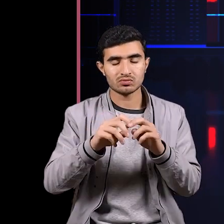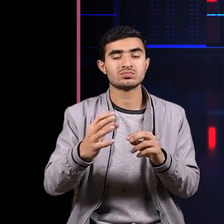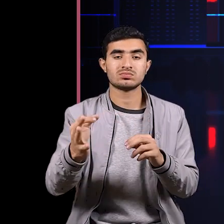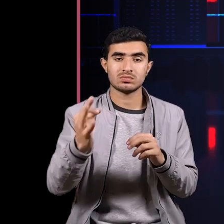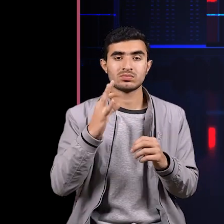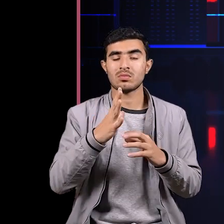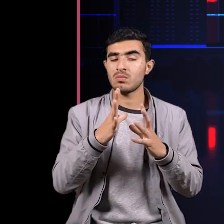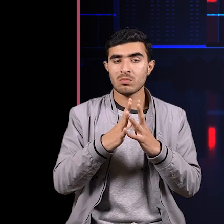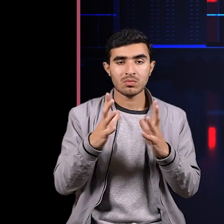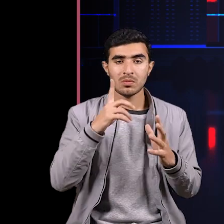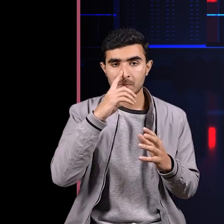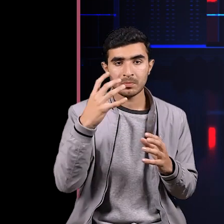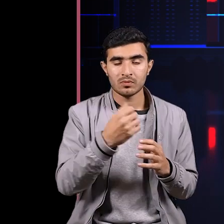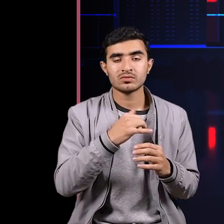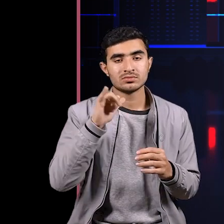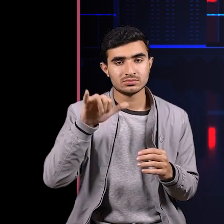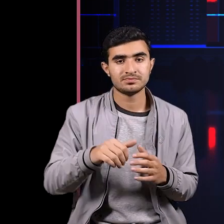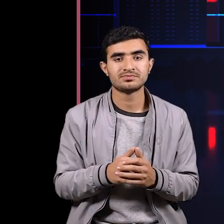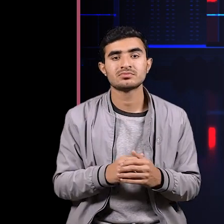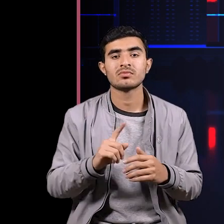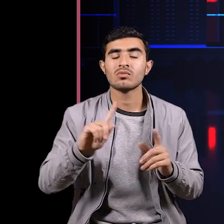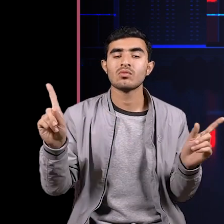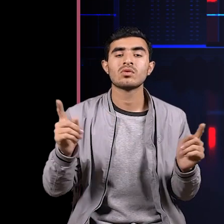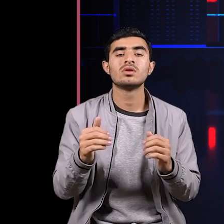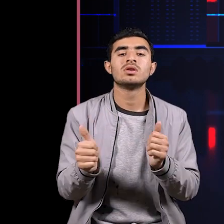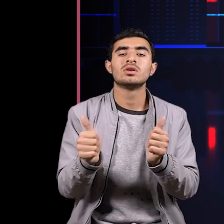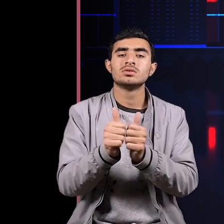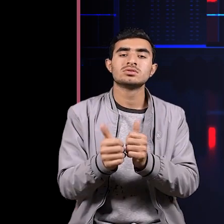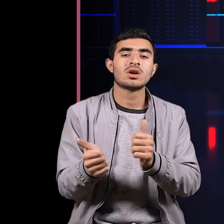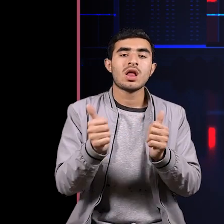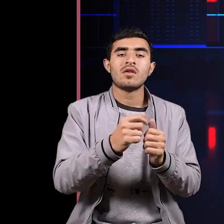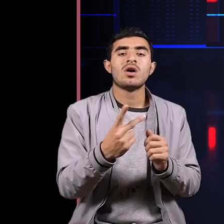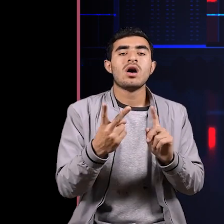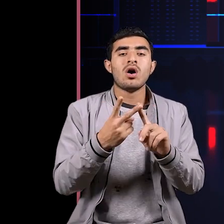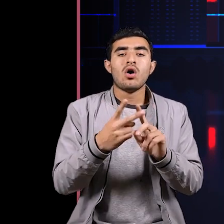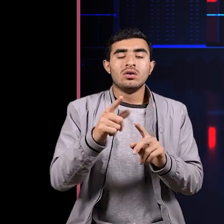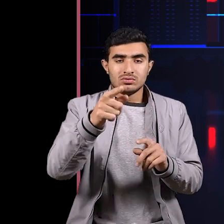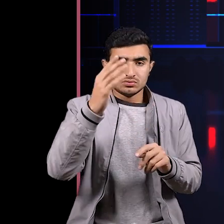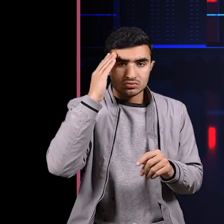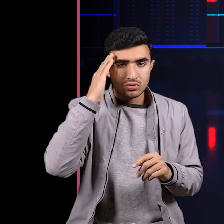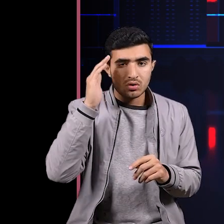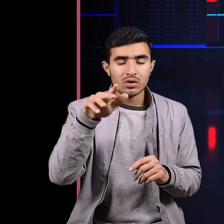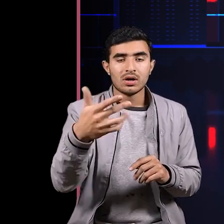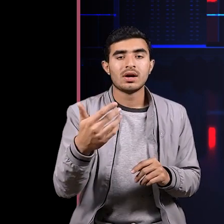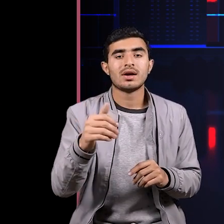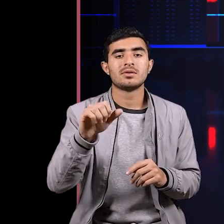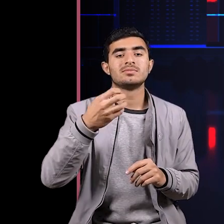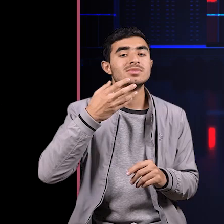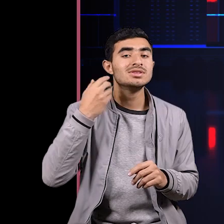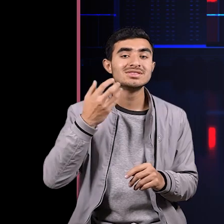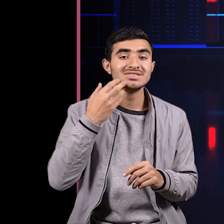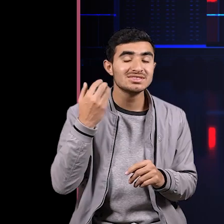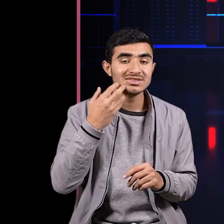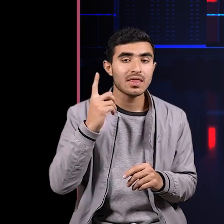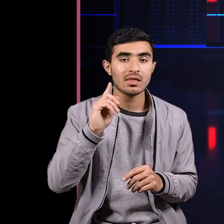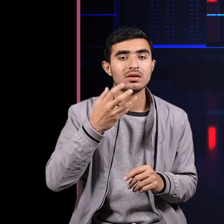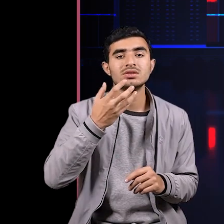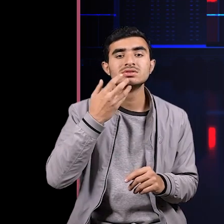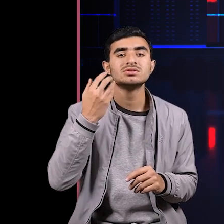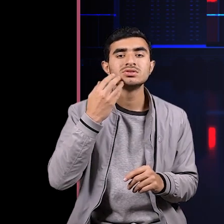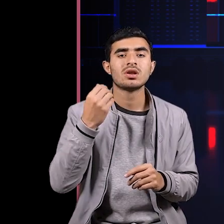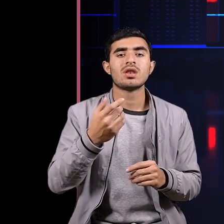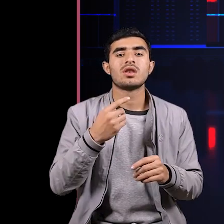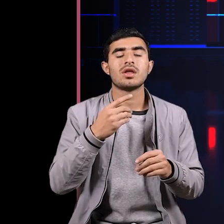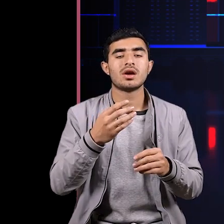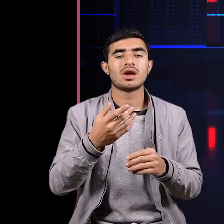तारीख़ को लेकर, सकाफ़त को लेकर, तहज़ीब को लेकर। हम बिल्कुल अवेयर भी हैं और जाग भी रहे हैं। और इसके अलावा एक सिंध लिटरेचर